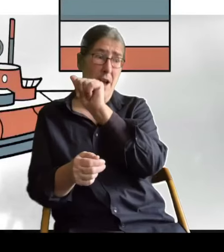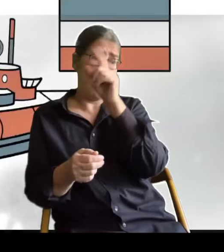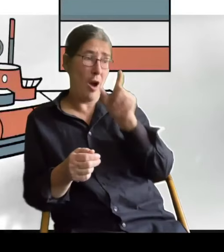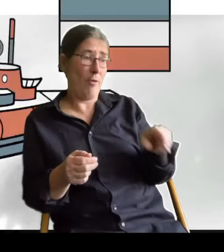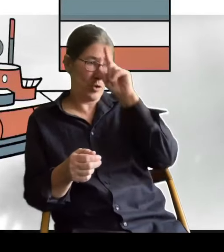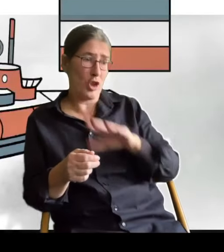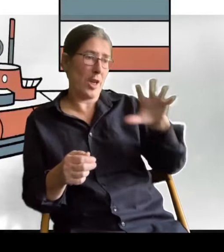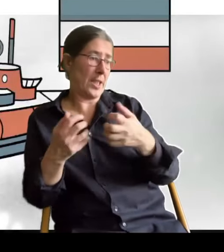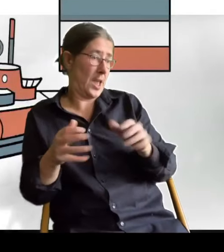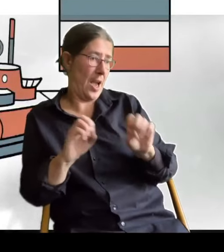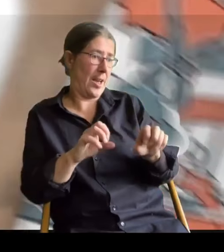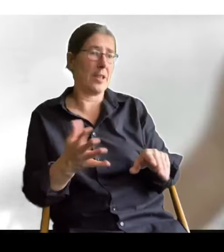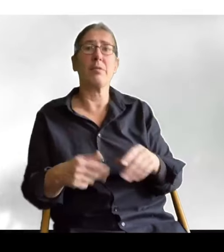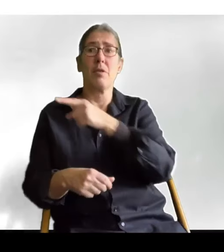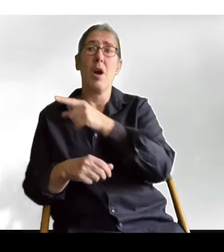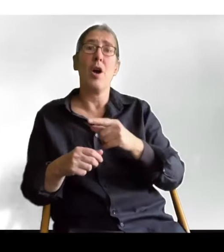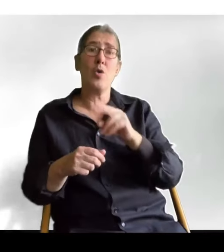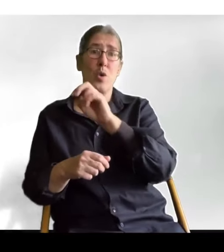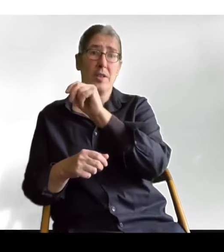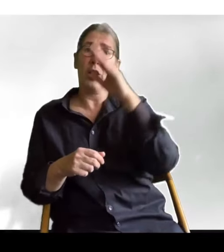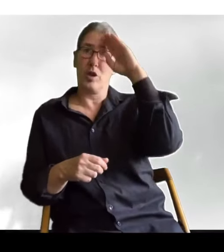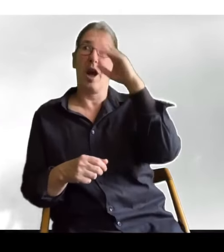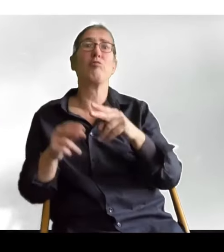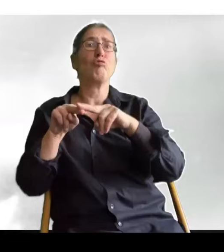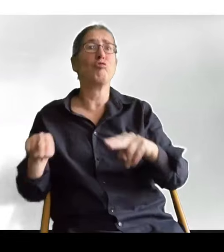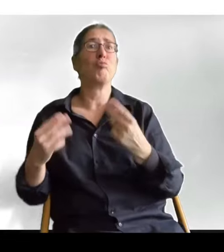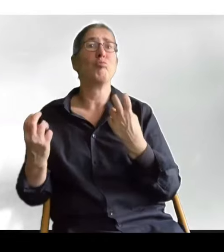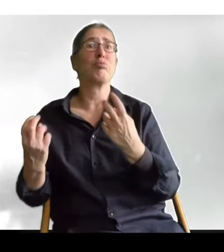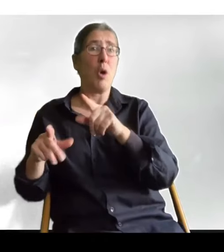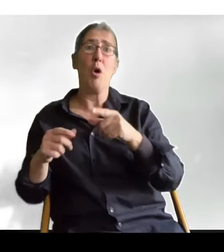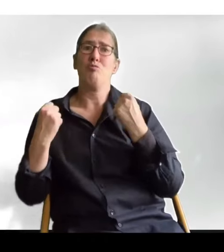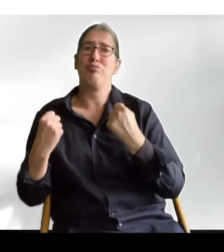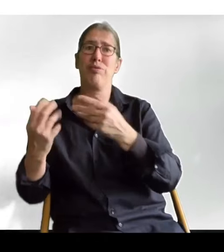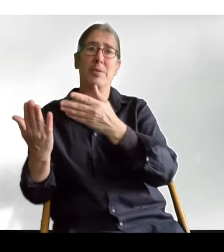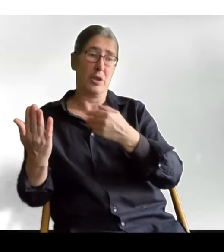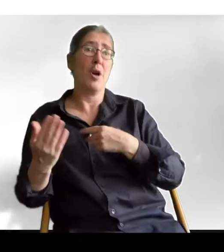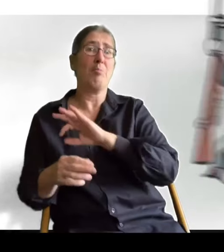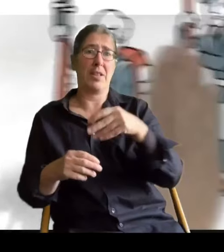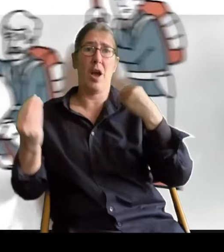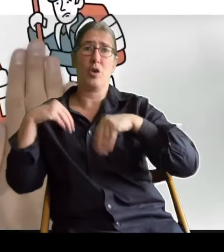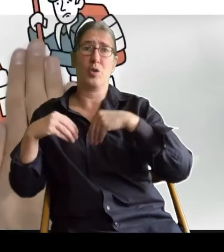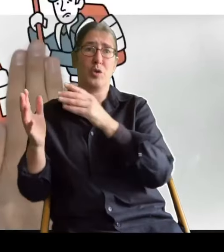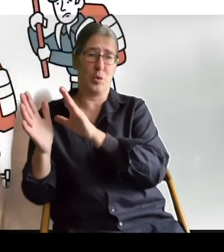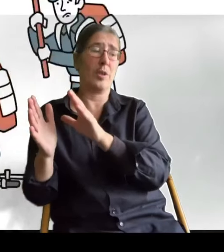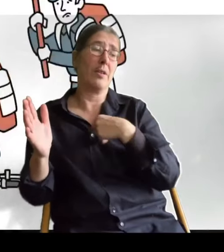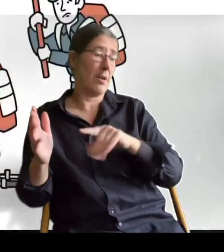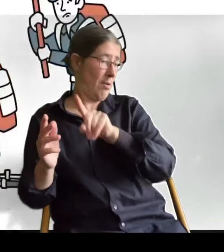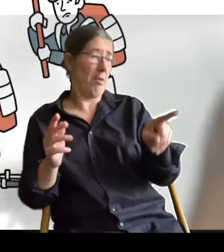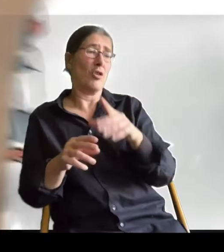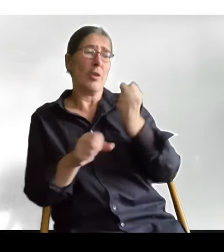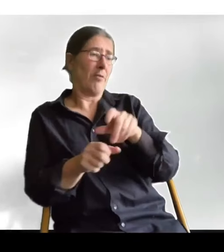den krieg ausgeruhte amerikanische soldaten mit besserer ausrüstung zwingen das deutsche reich in die